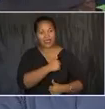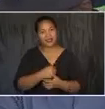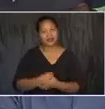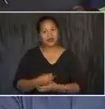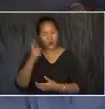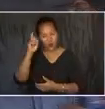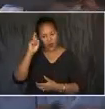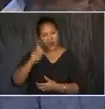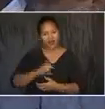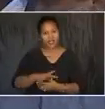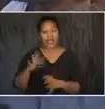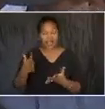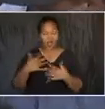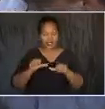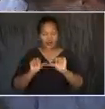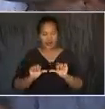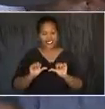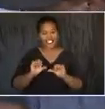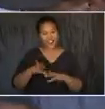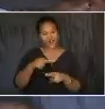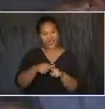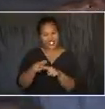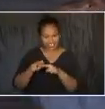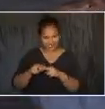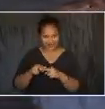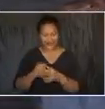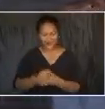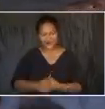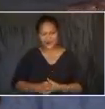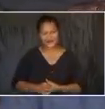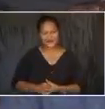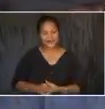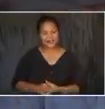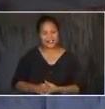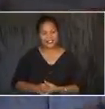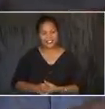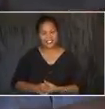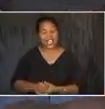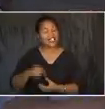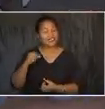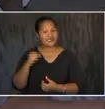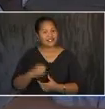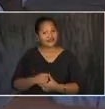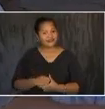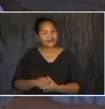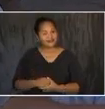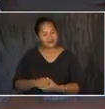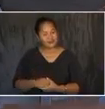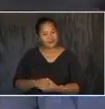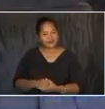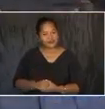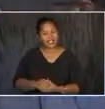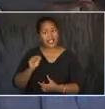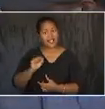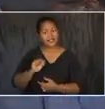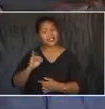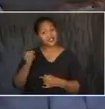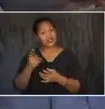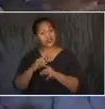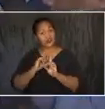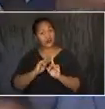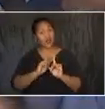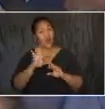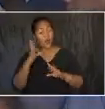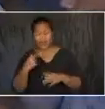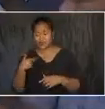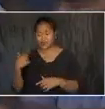kan tutu po presidente no tamate tu. Yes, indeed. Just to follow on to what my colleague